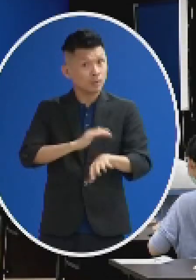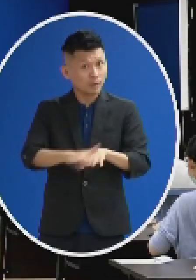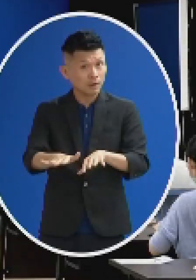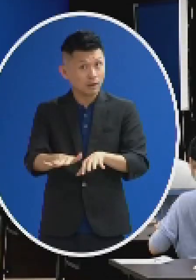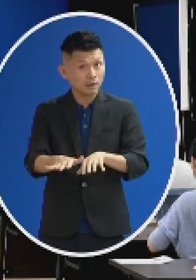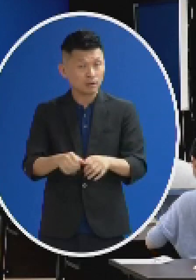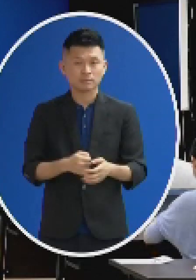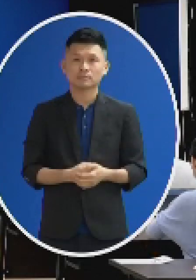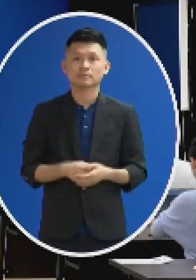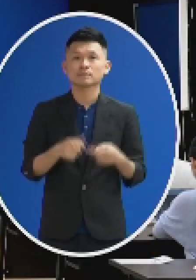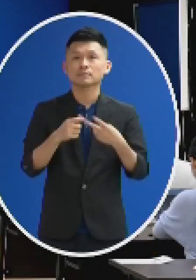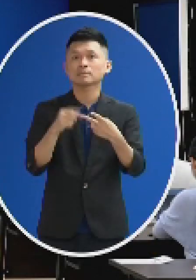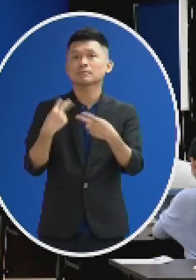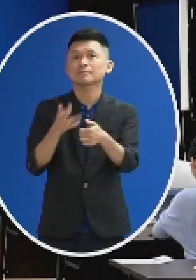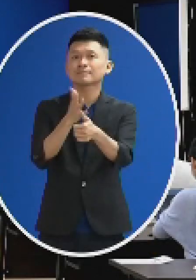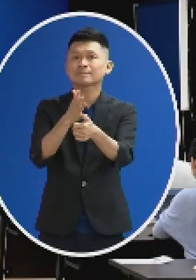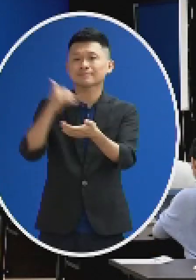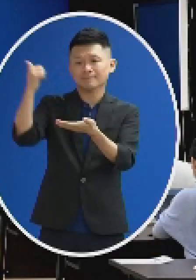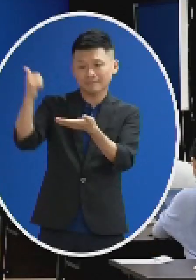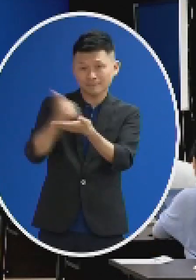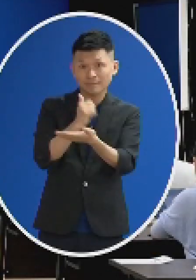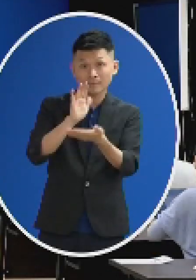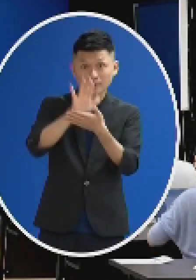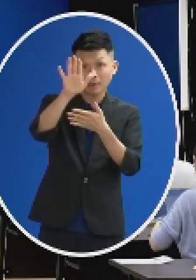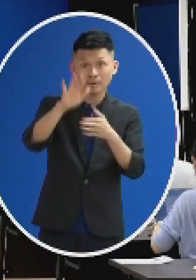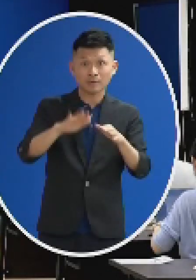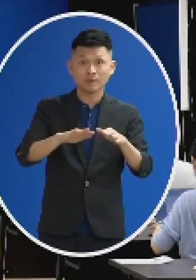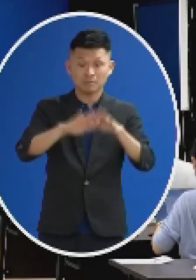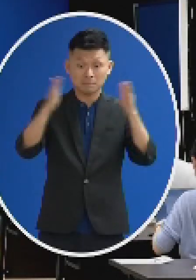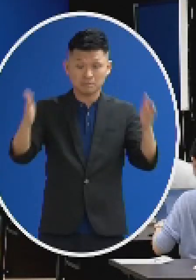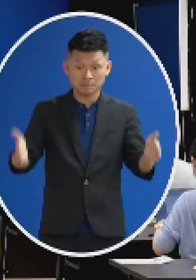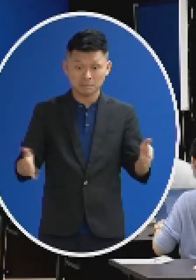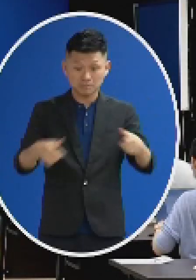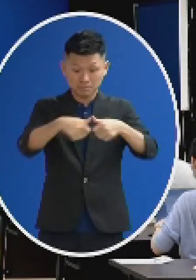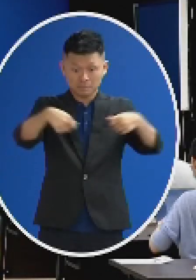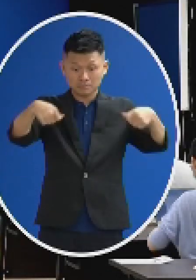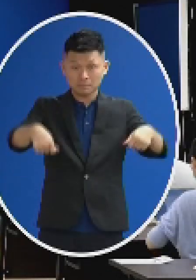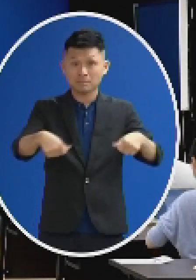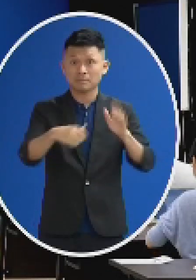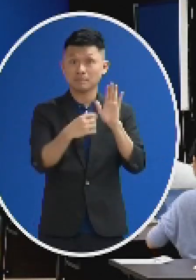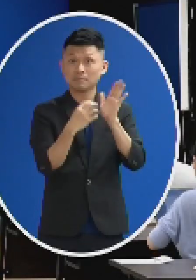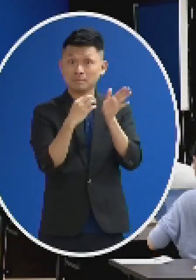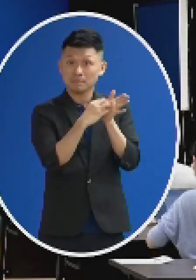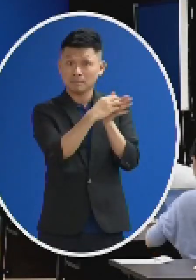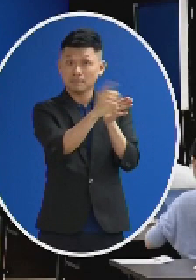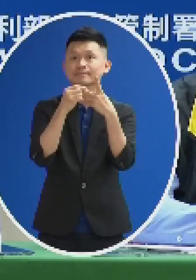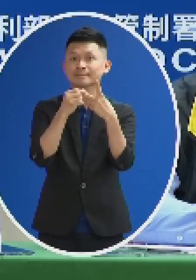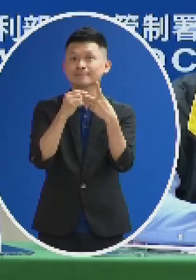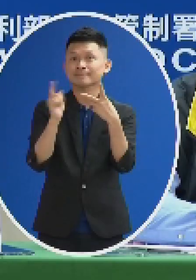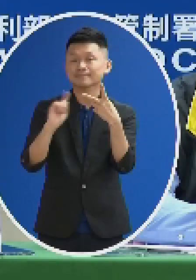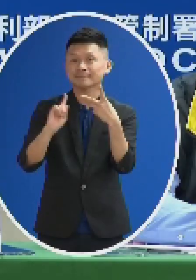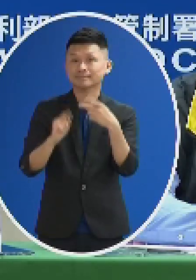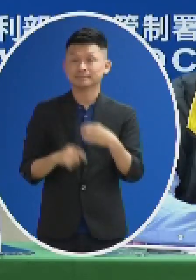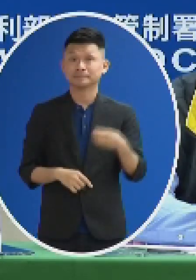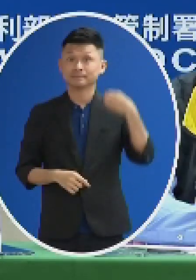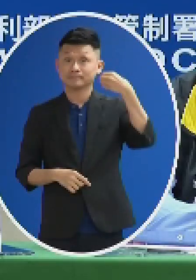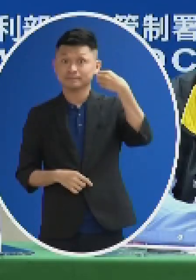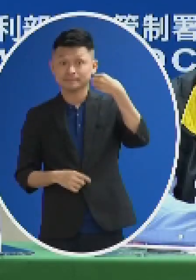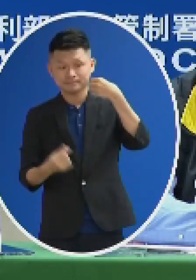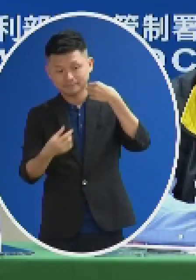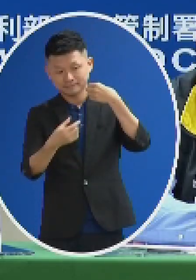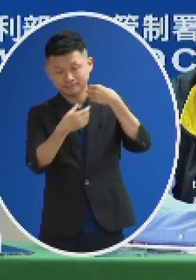想问一下说，那这个他来台湾之后，他上面是一个什么样的标签呢？然后这样的标签我没办法接受。 在标签里